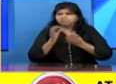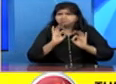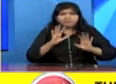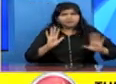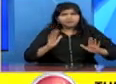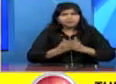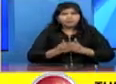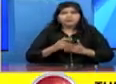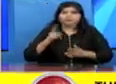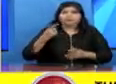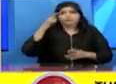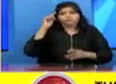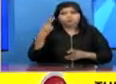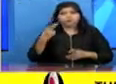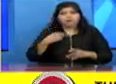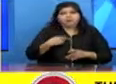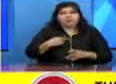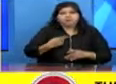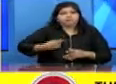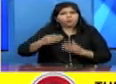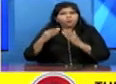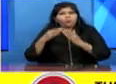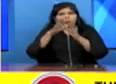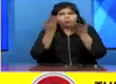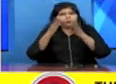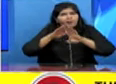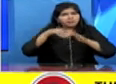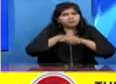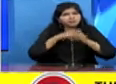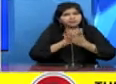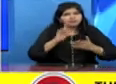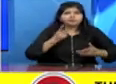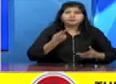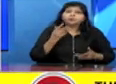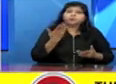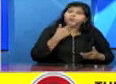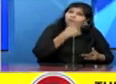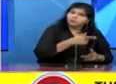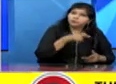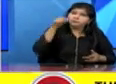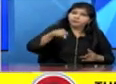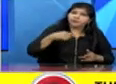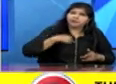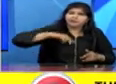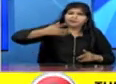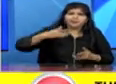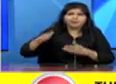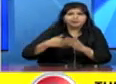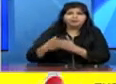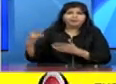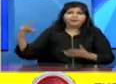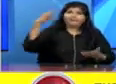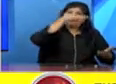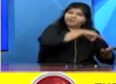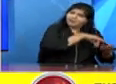लक्षण नहीं दिखने पर भी उन्होंने खुद को क्वारंटाइन किया। ऐसा उन्होंने इसलिए किया क्योंकि वे विदेश से लौट